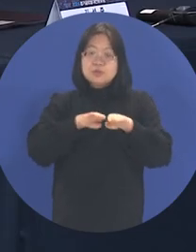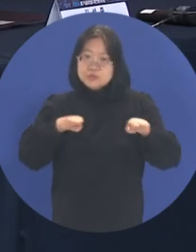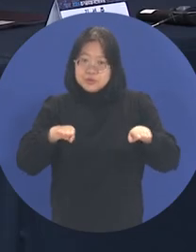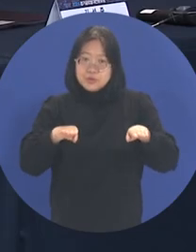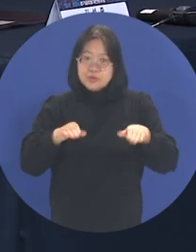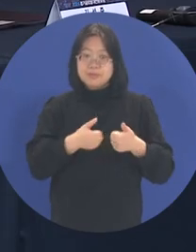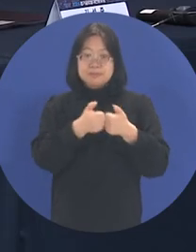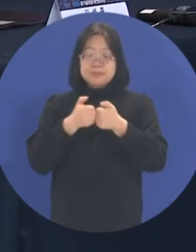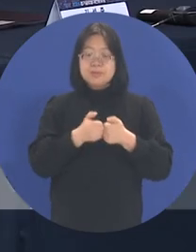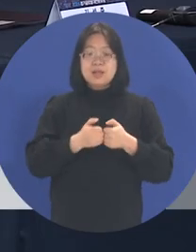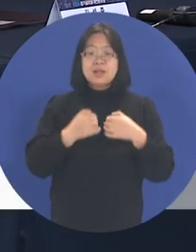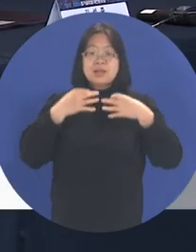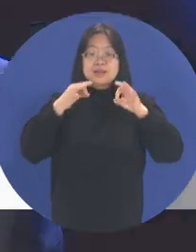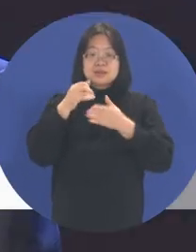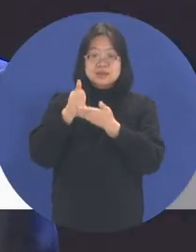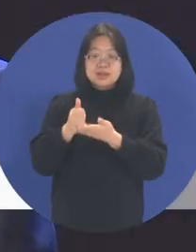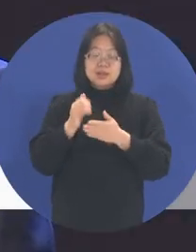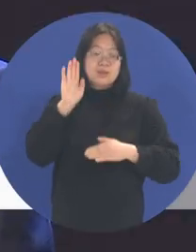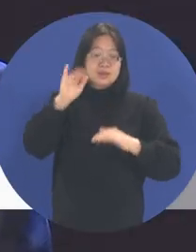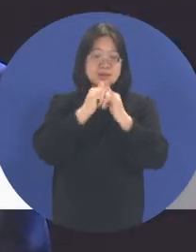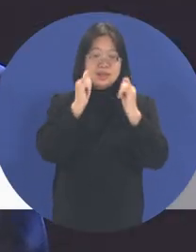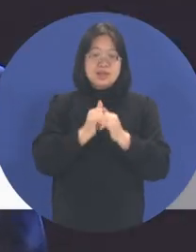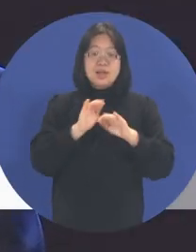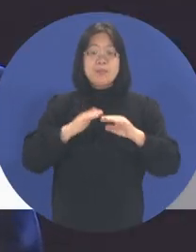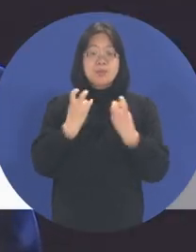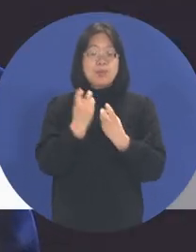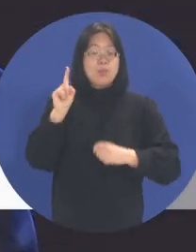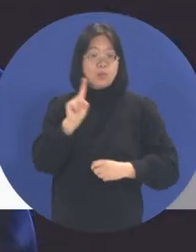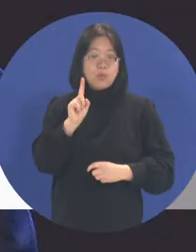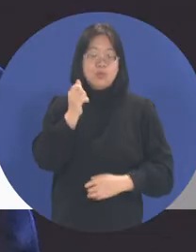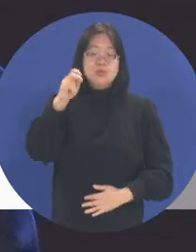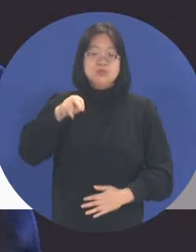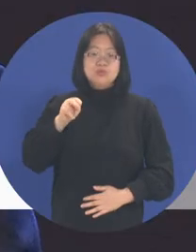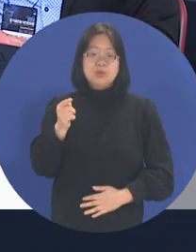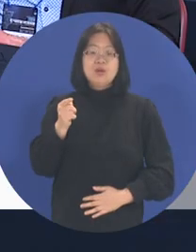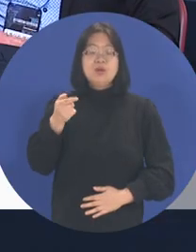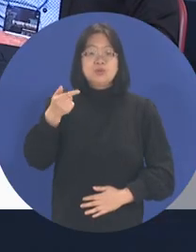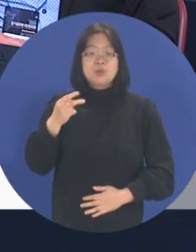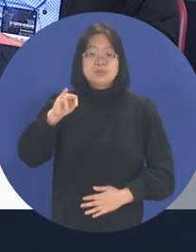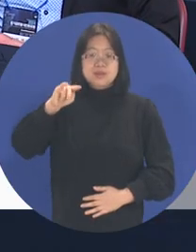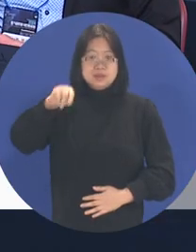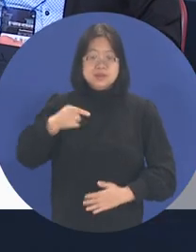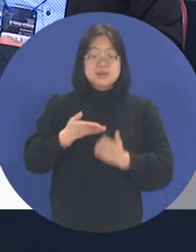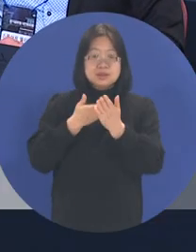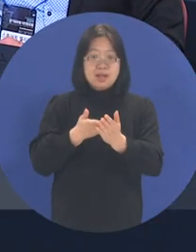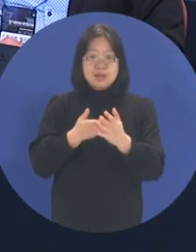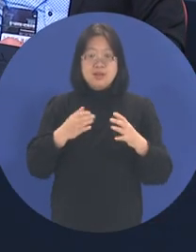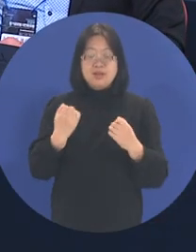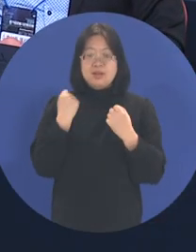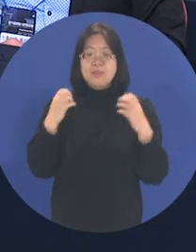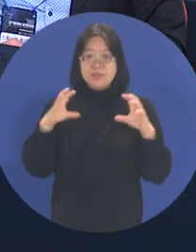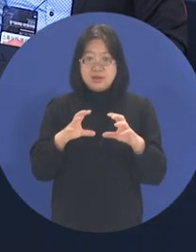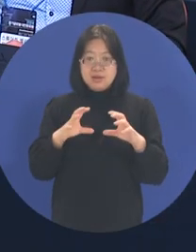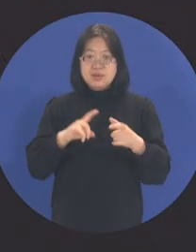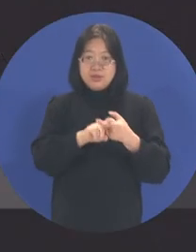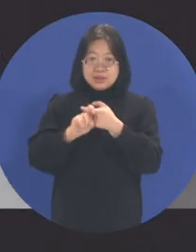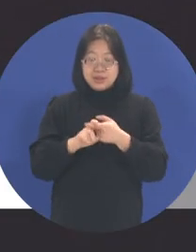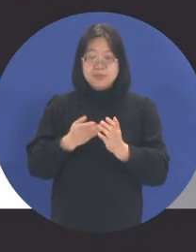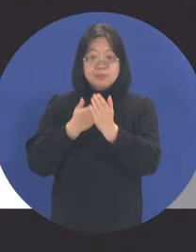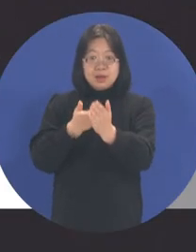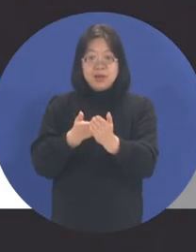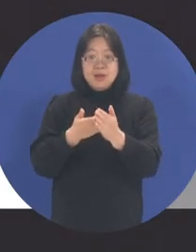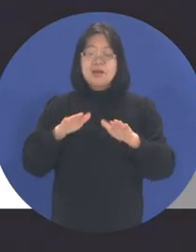모색했습니다. 김동연 지사는 미래 사회 해법으로 휴머노믹스를 제시하며 협력과 연대를 제안했습니다.